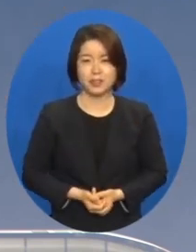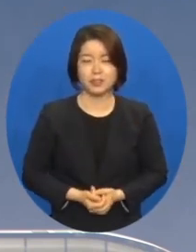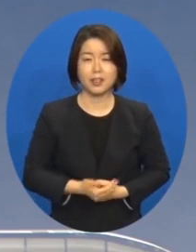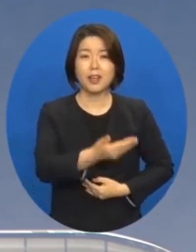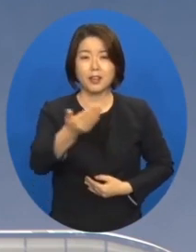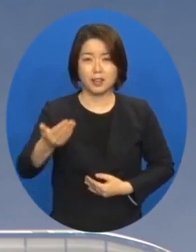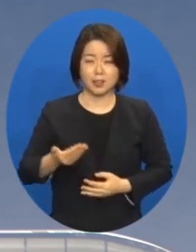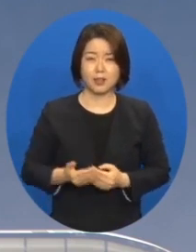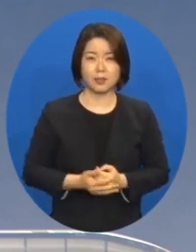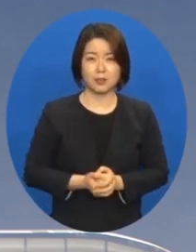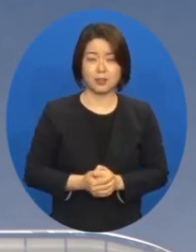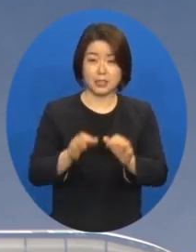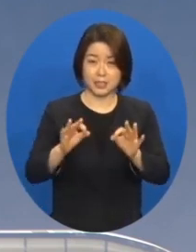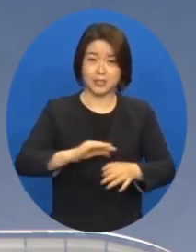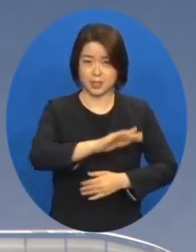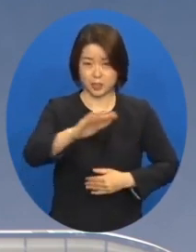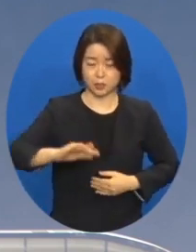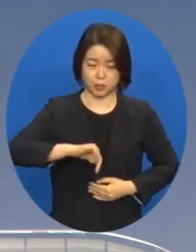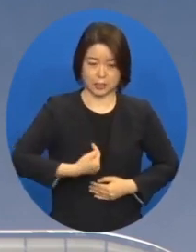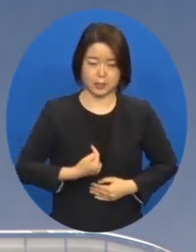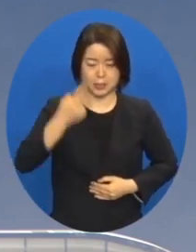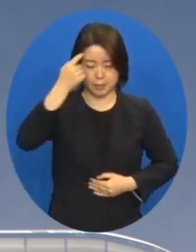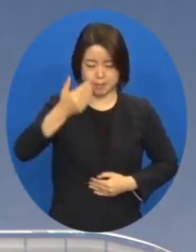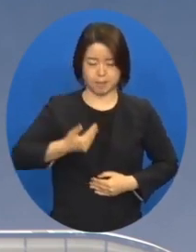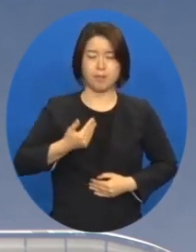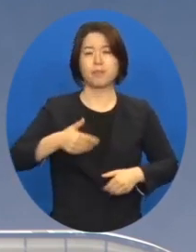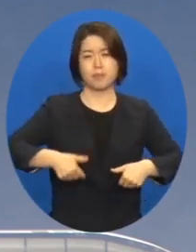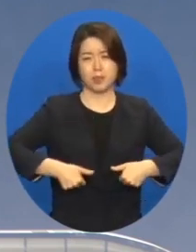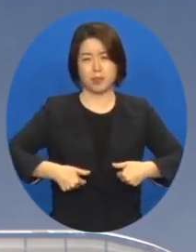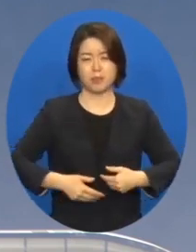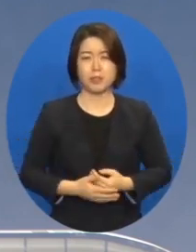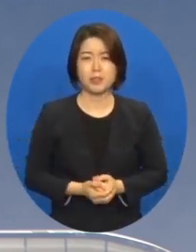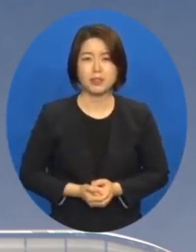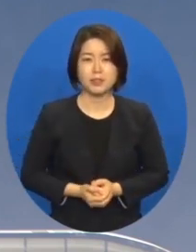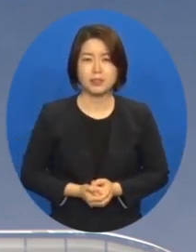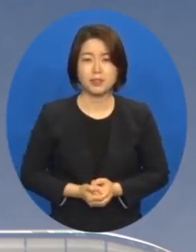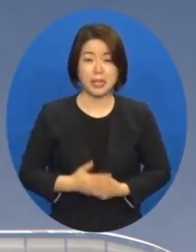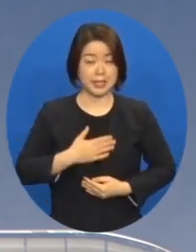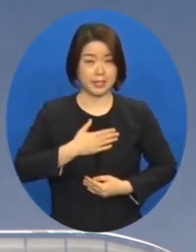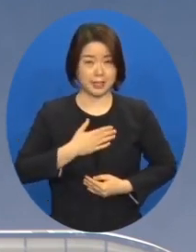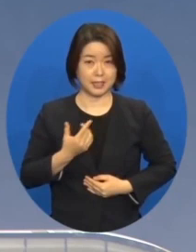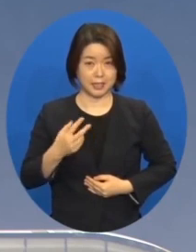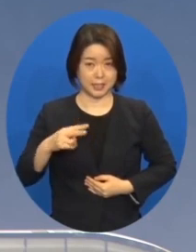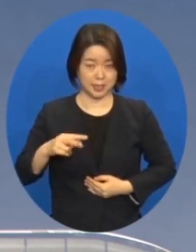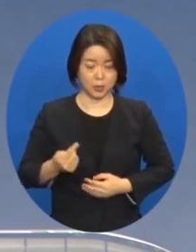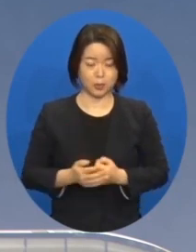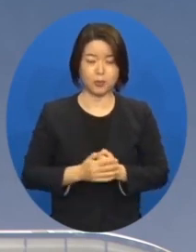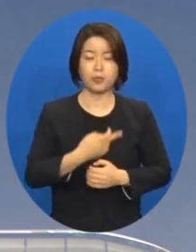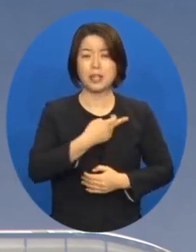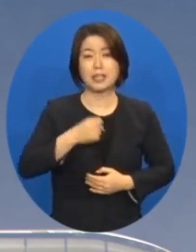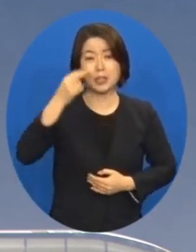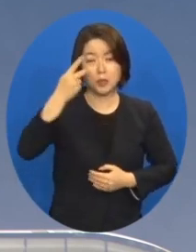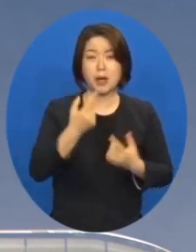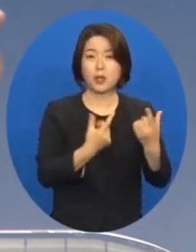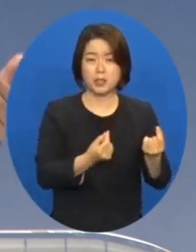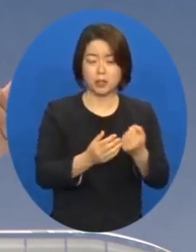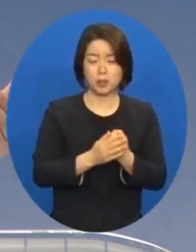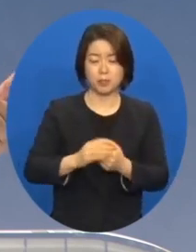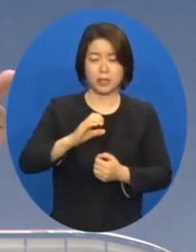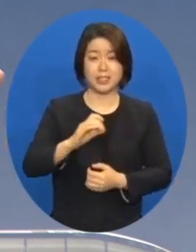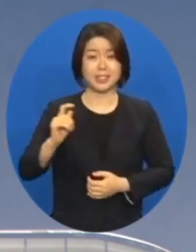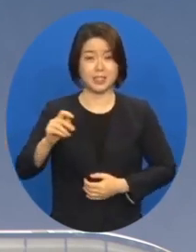여러분, 이제 우리 스스로에게 한번 질문해 봐야 됩니다. 나도 사도 바울처럼 또는 시티